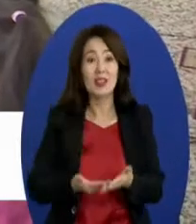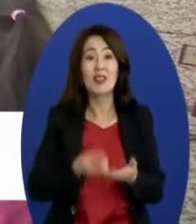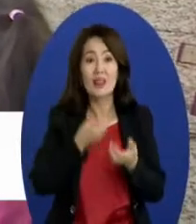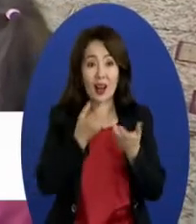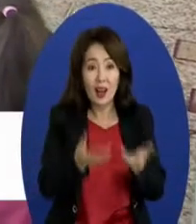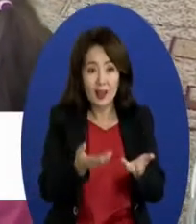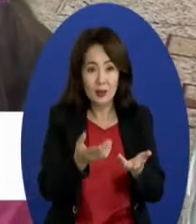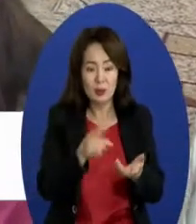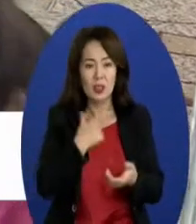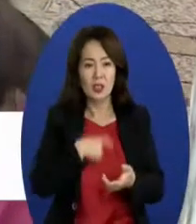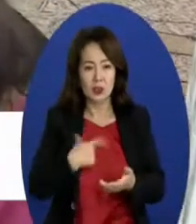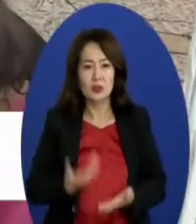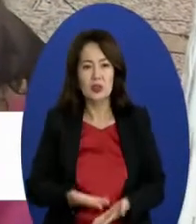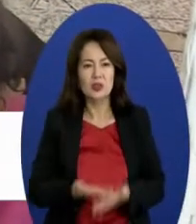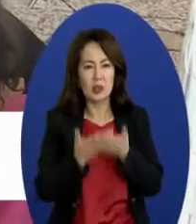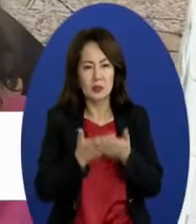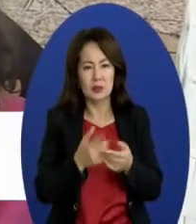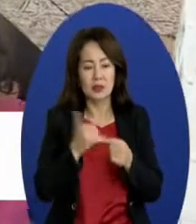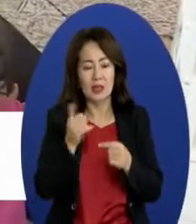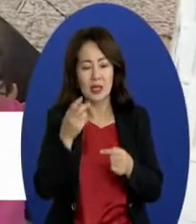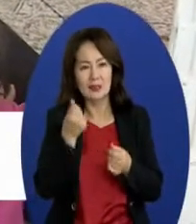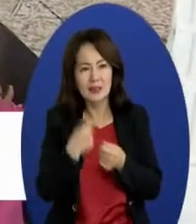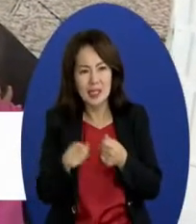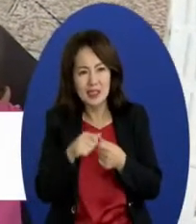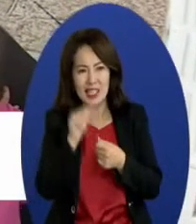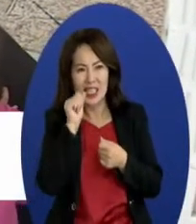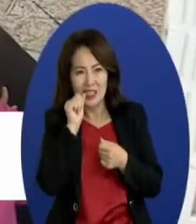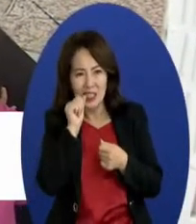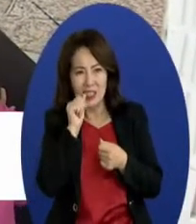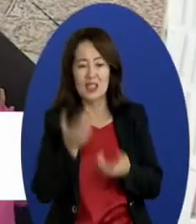юм. Мөн зарим зардлаа танахыг ч дэмжлээ.